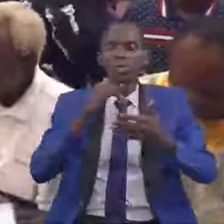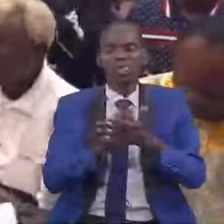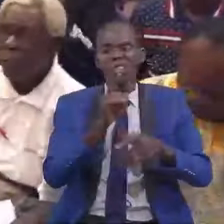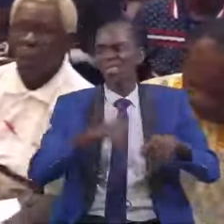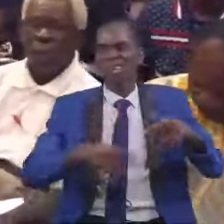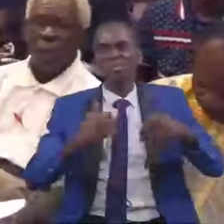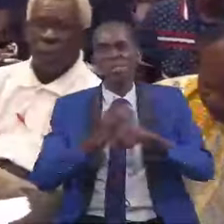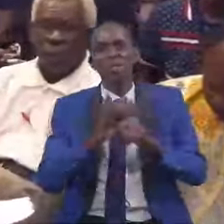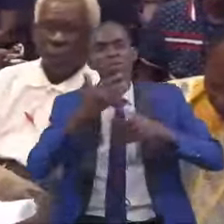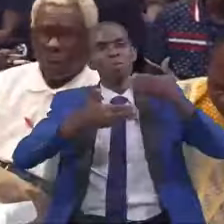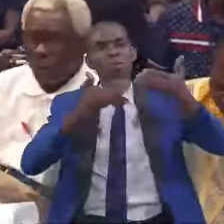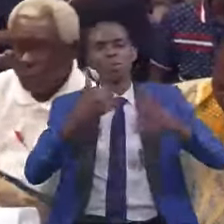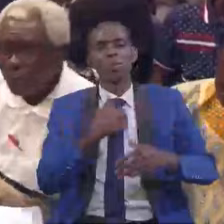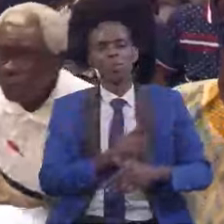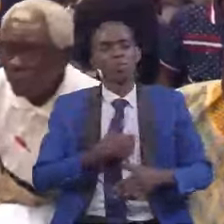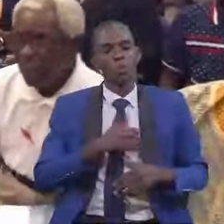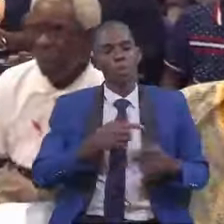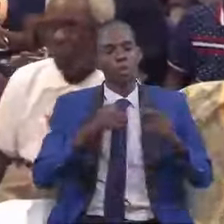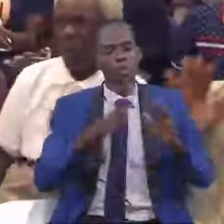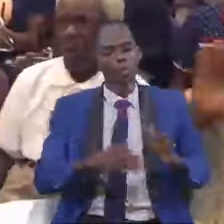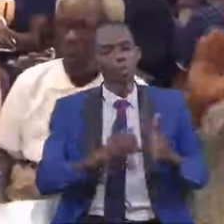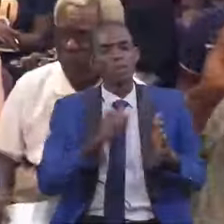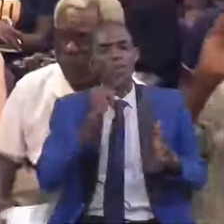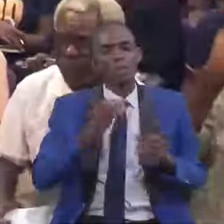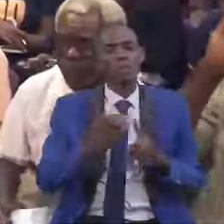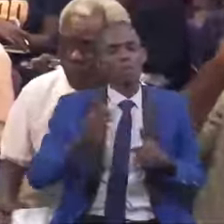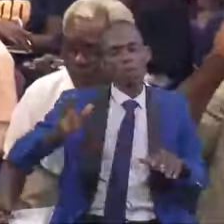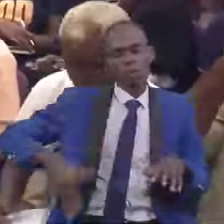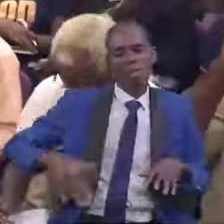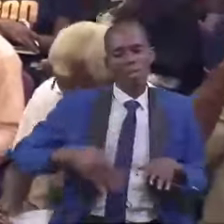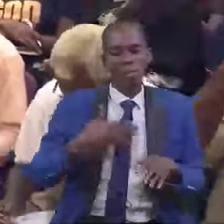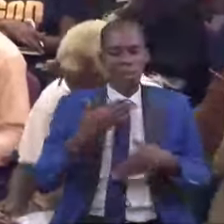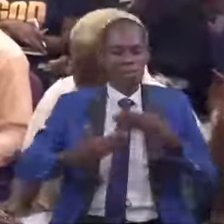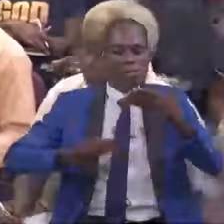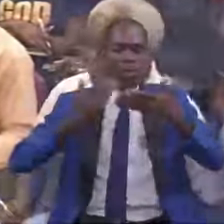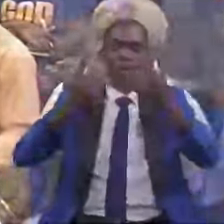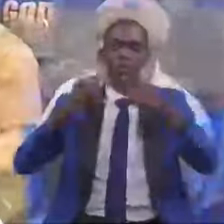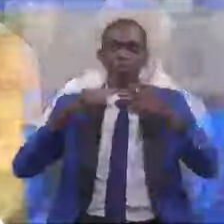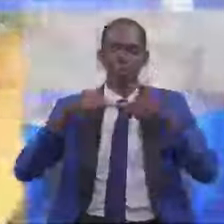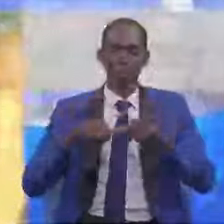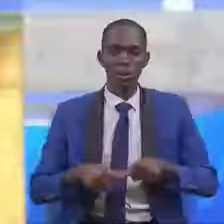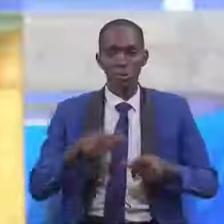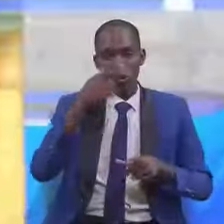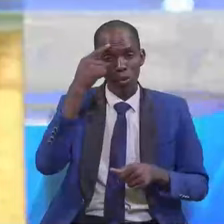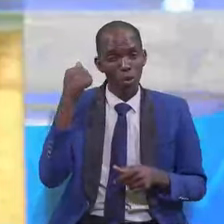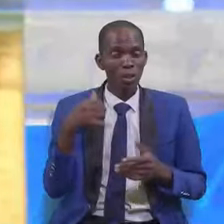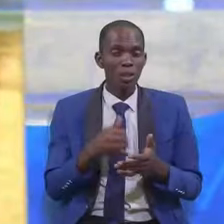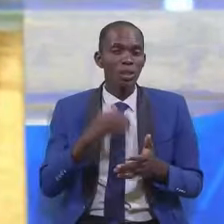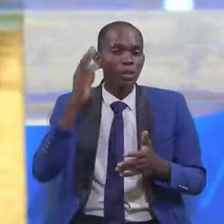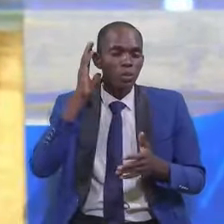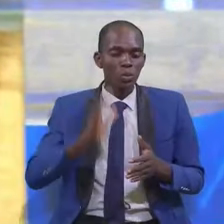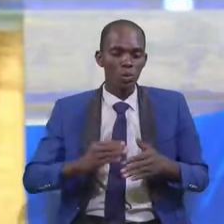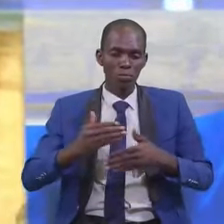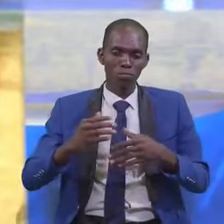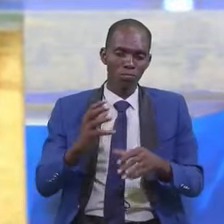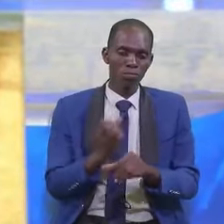progrès. Cela est, c'est en retard. Le progrès est venu rester. Parce que, sans